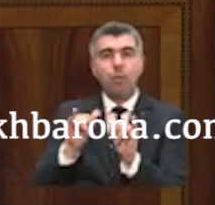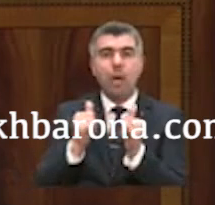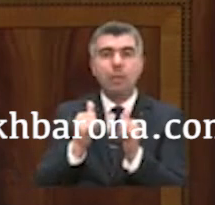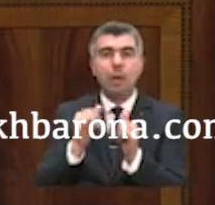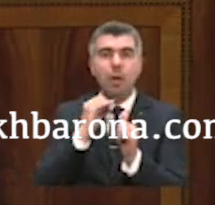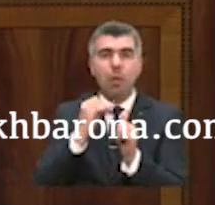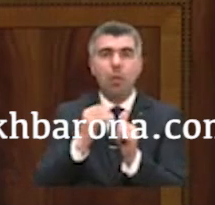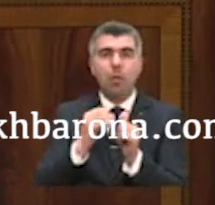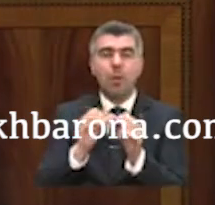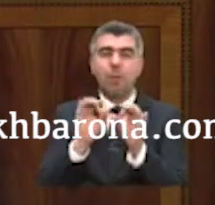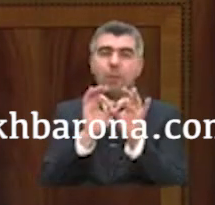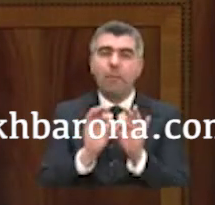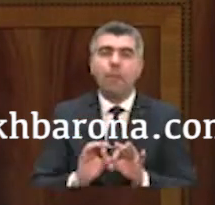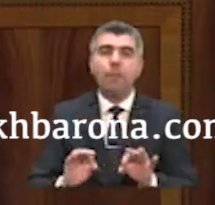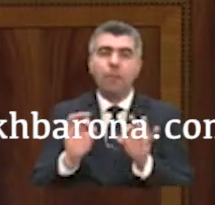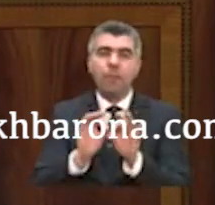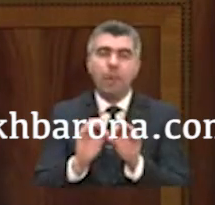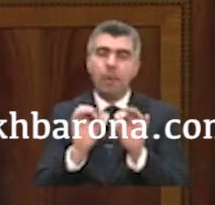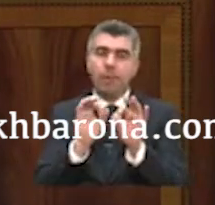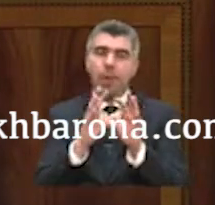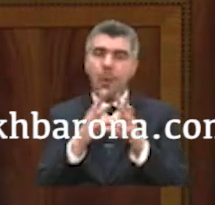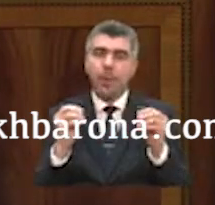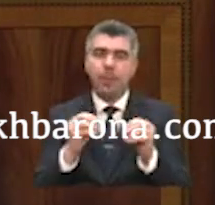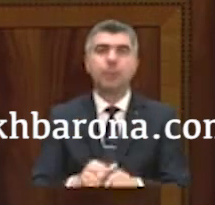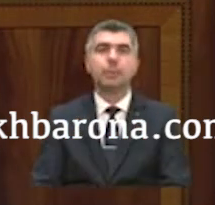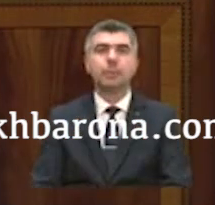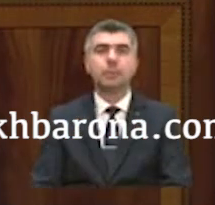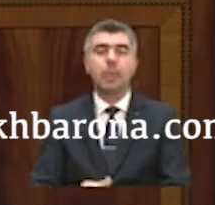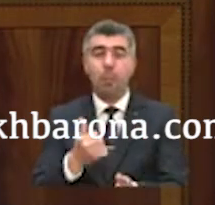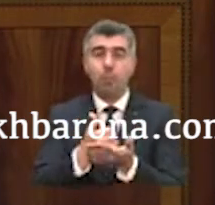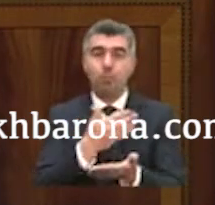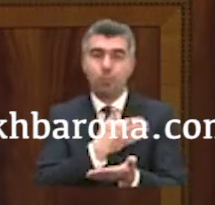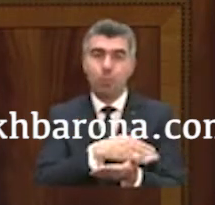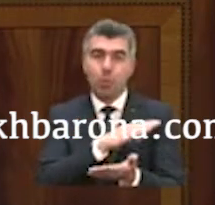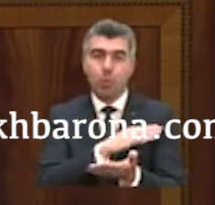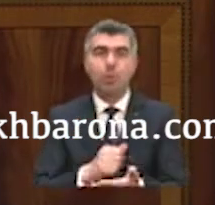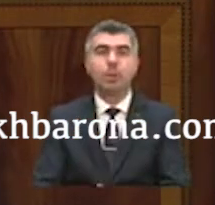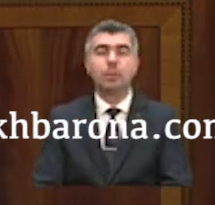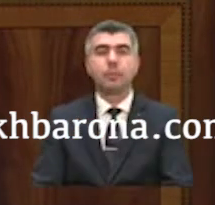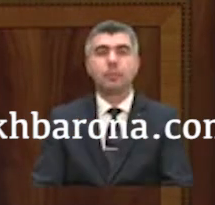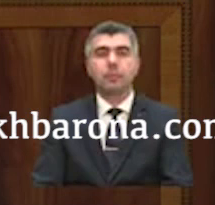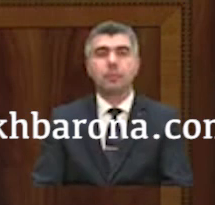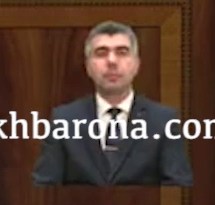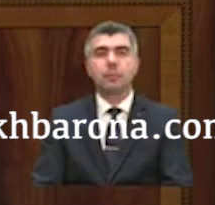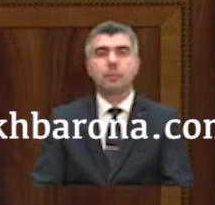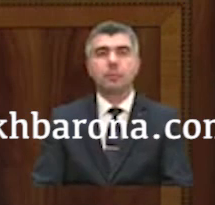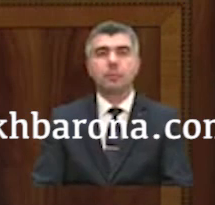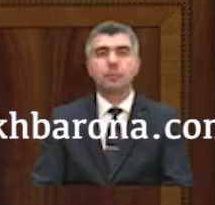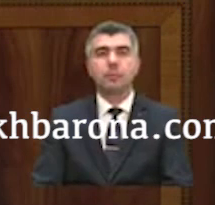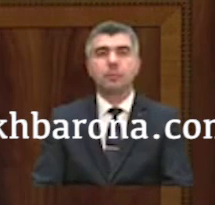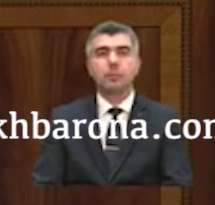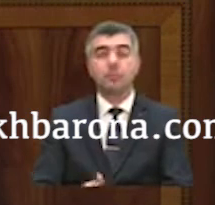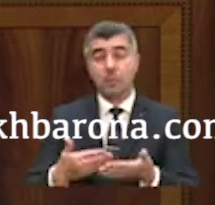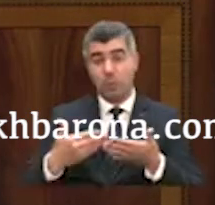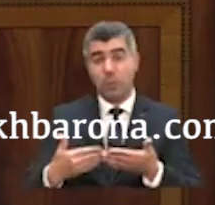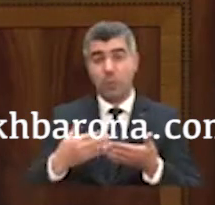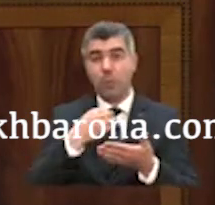قالهاش حتى قال لك ما بقاش الغاز هذه مسؤوليه هذه وحنا